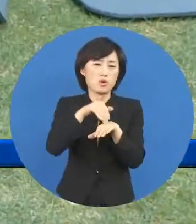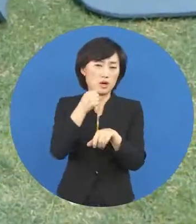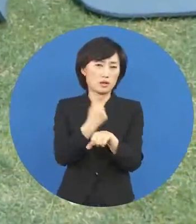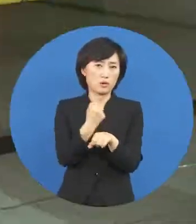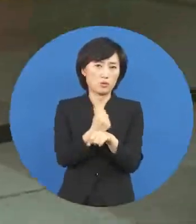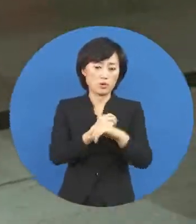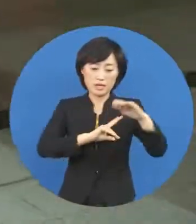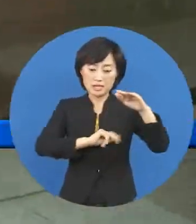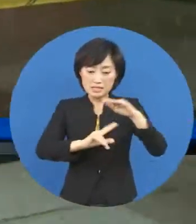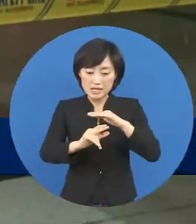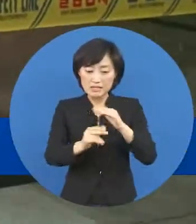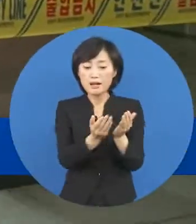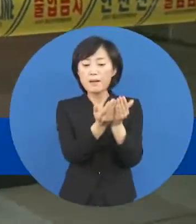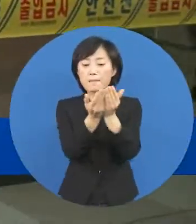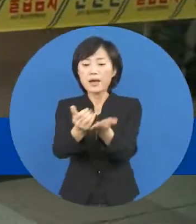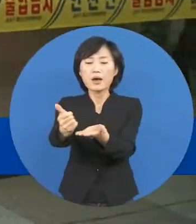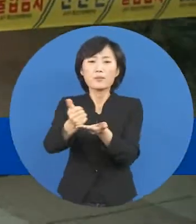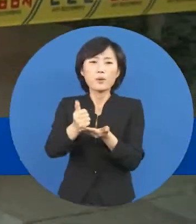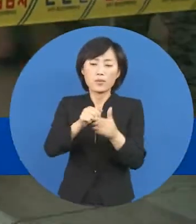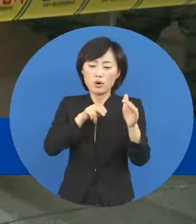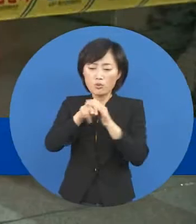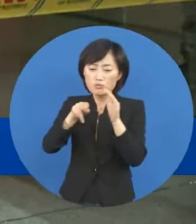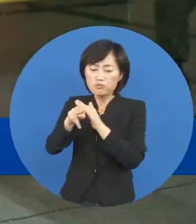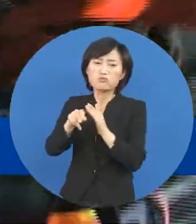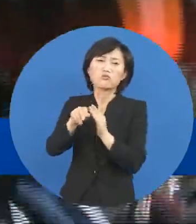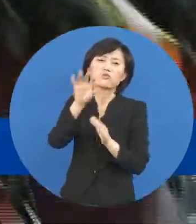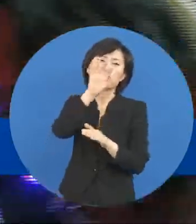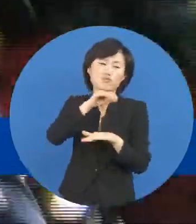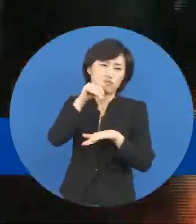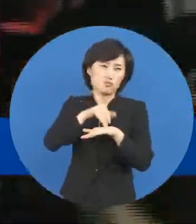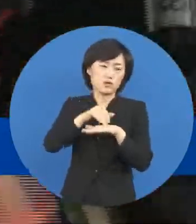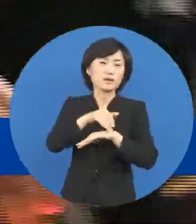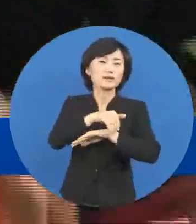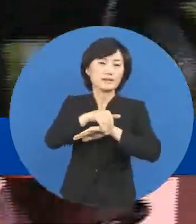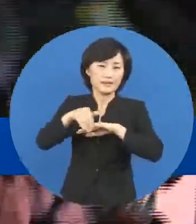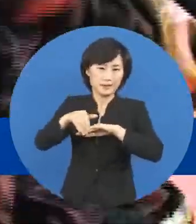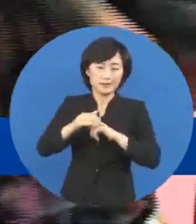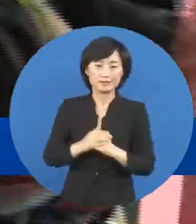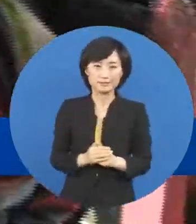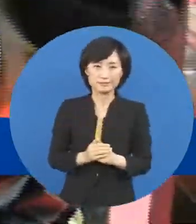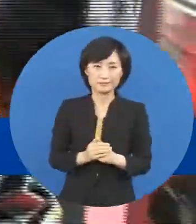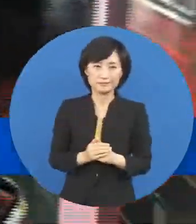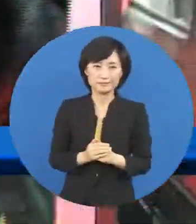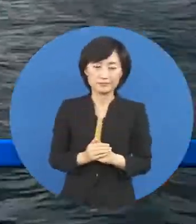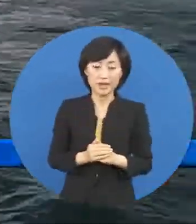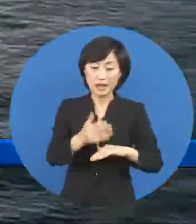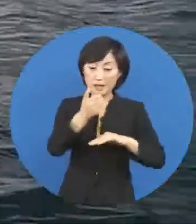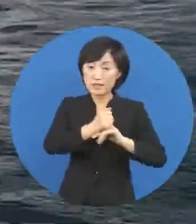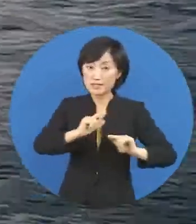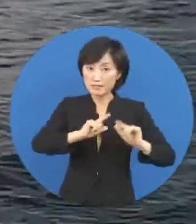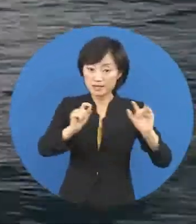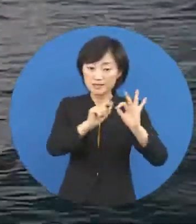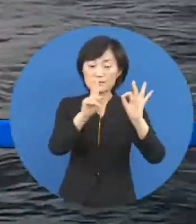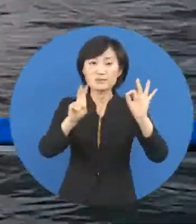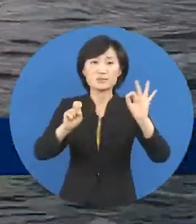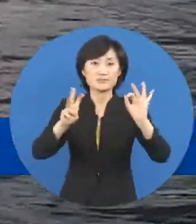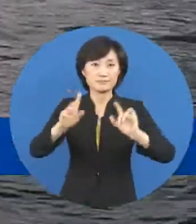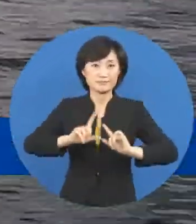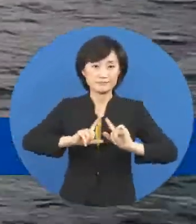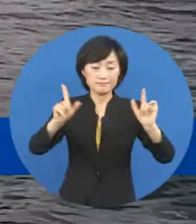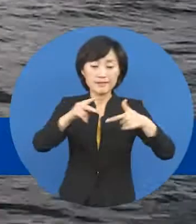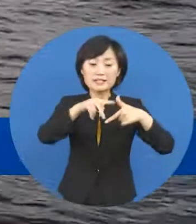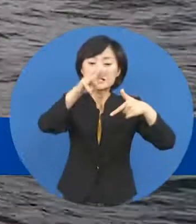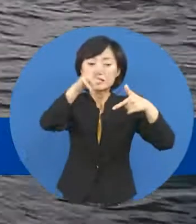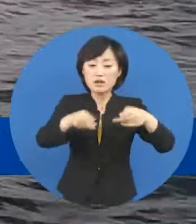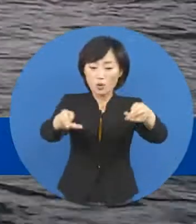실시하고 지하철 및 여객선 승객 대피 훈련 등 국민 체감 훈련도 실시합니다. 훈련 마지막 날인